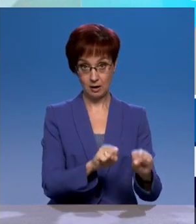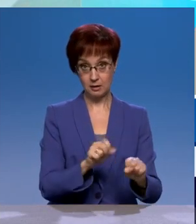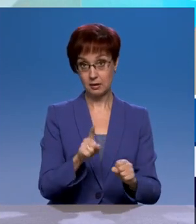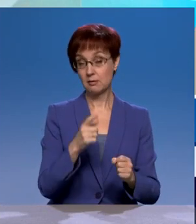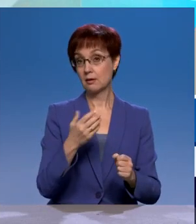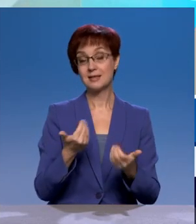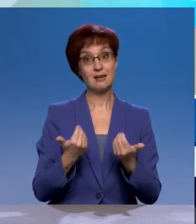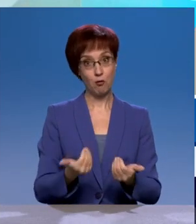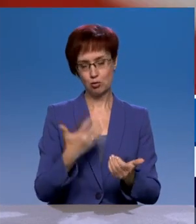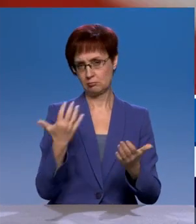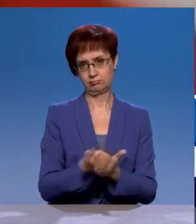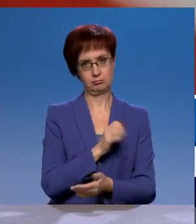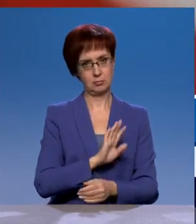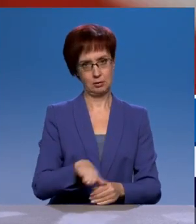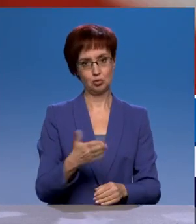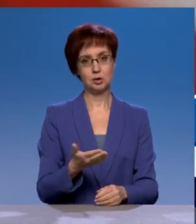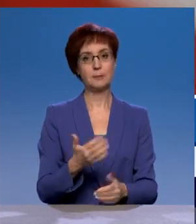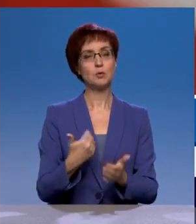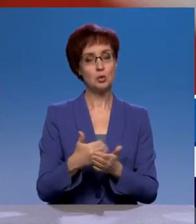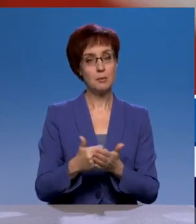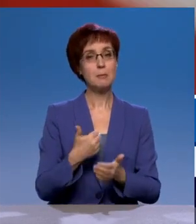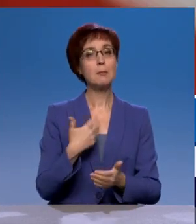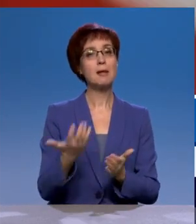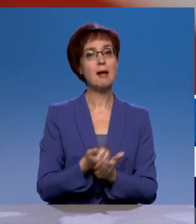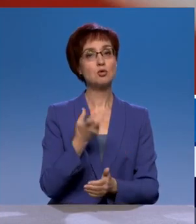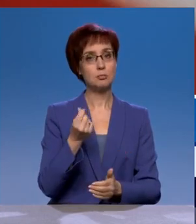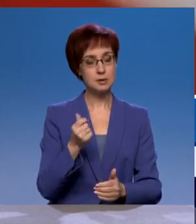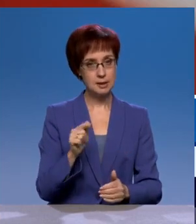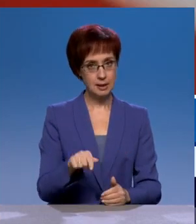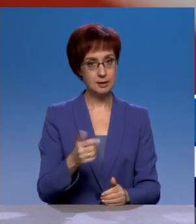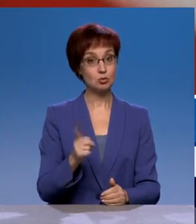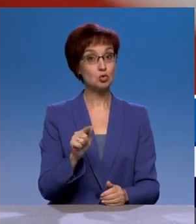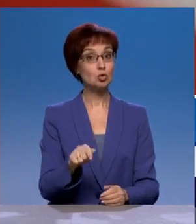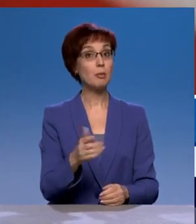поднять оплату труда медицинских работников, но для того, чтобы часть функций